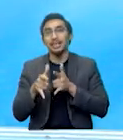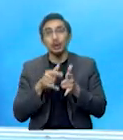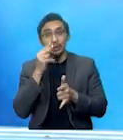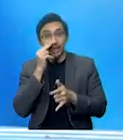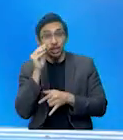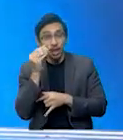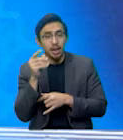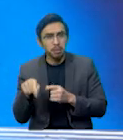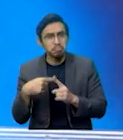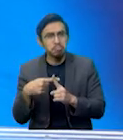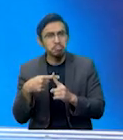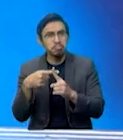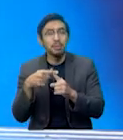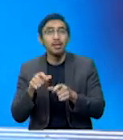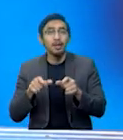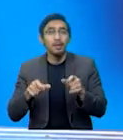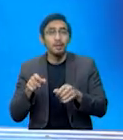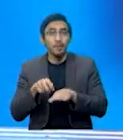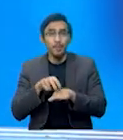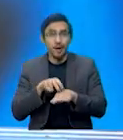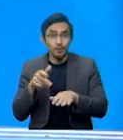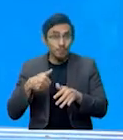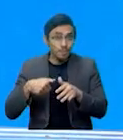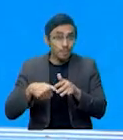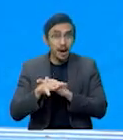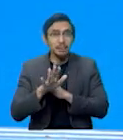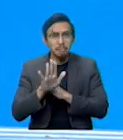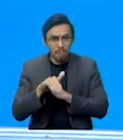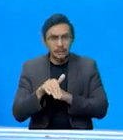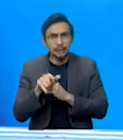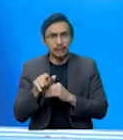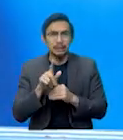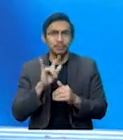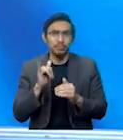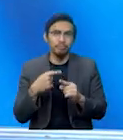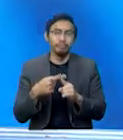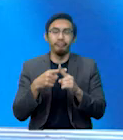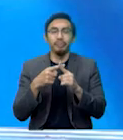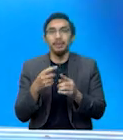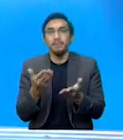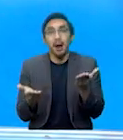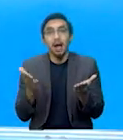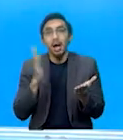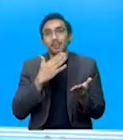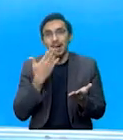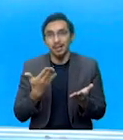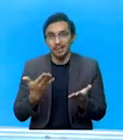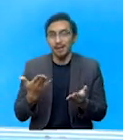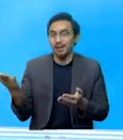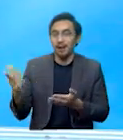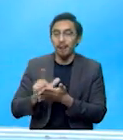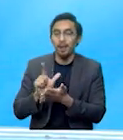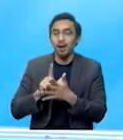Pusat. Namun penumpang yang akan melakukan keberangkatan pagi tadi masih meningkat dibandingkan hari biasa. Berikut laporan Aulina Yasha dari stasiun